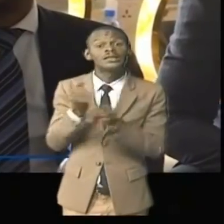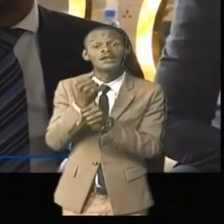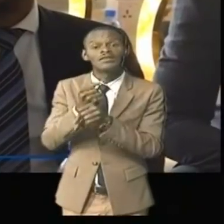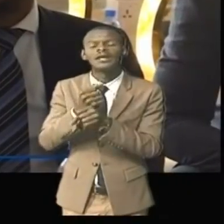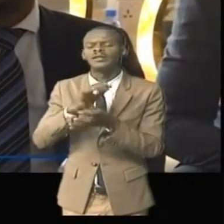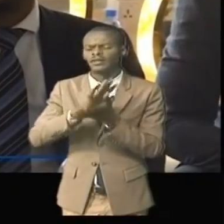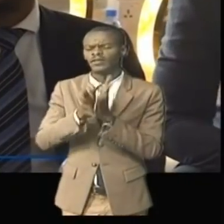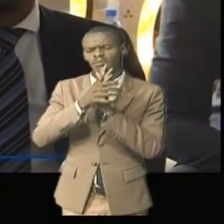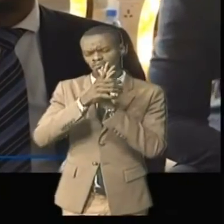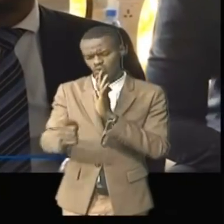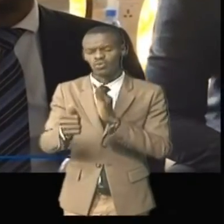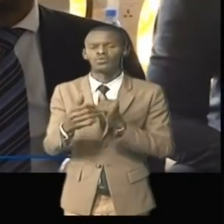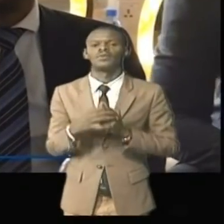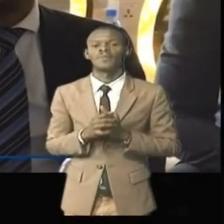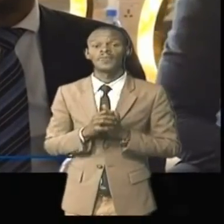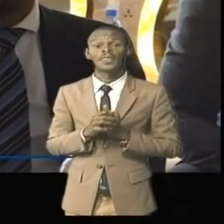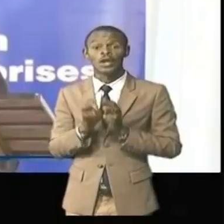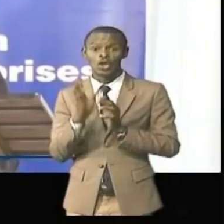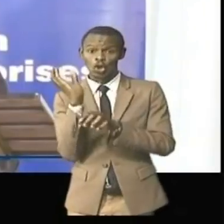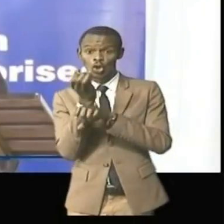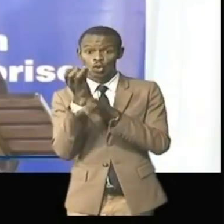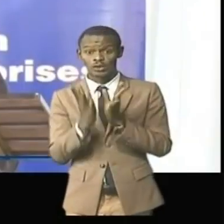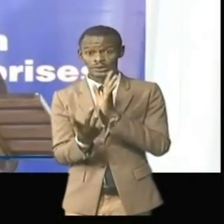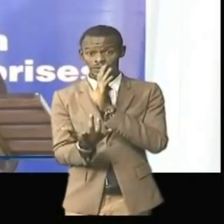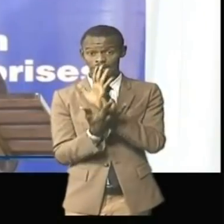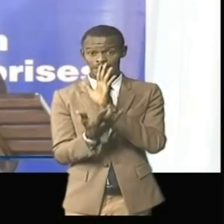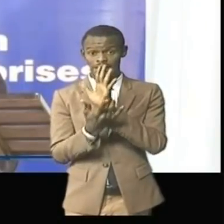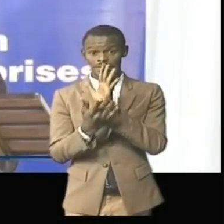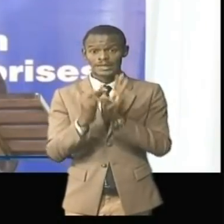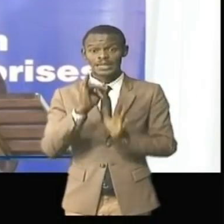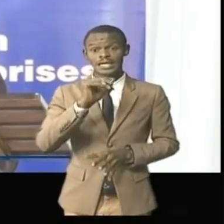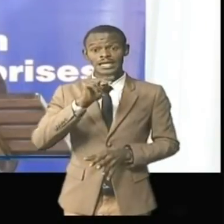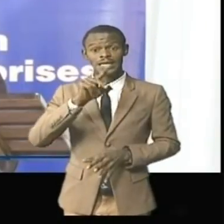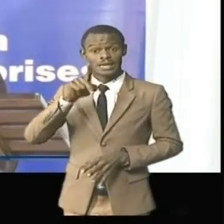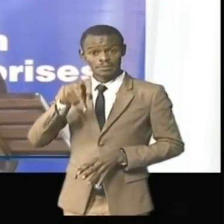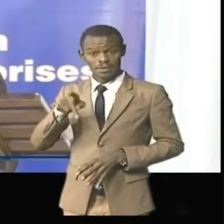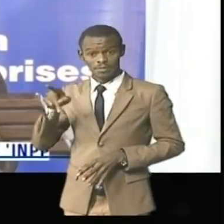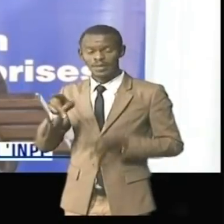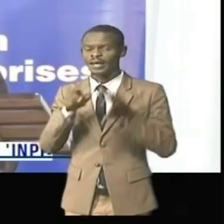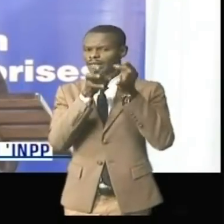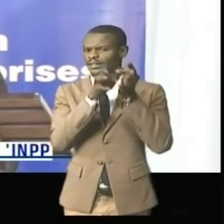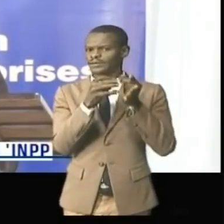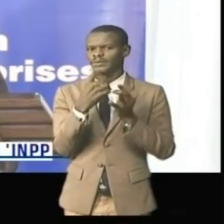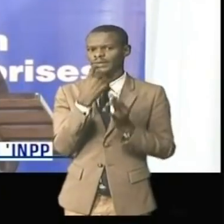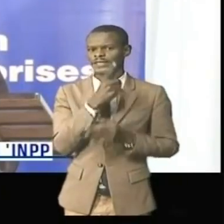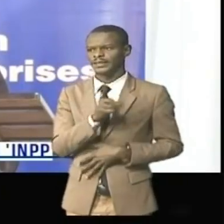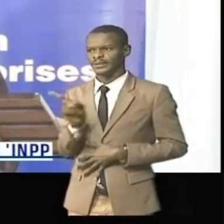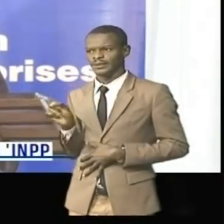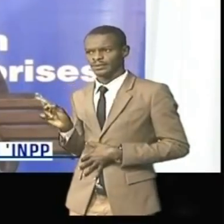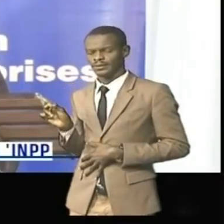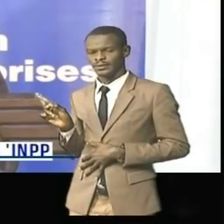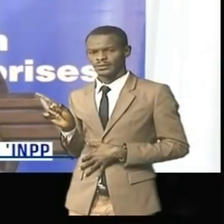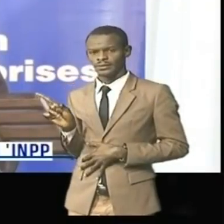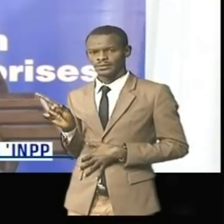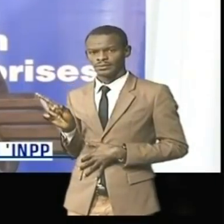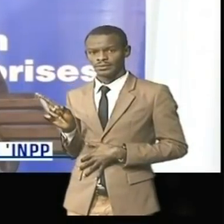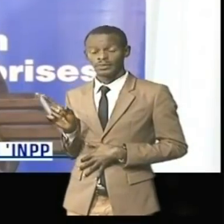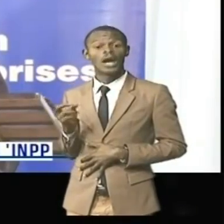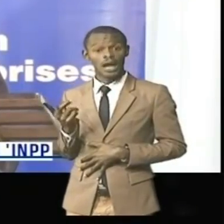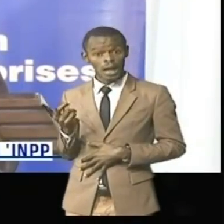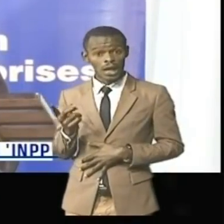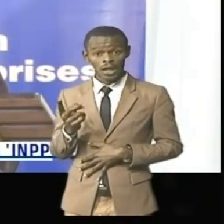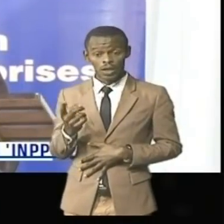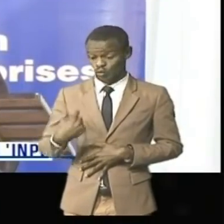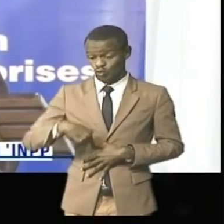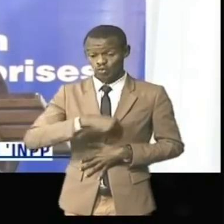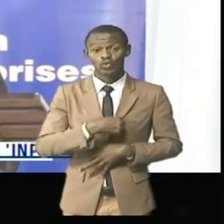directeur général de l'INPP, Serge Gaza. L'évolution actuelle de l'Institut nous exige de mieux répondre aux besoins des entreprises qui,